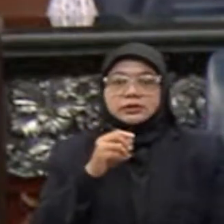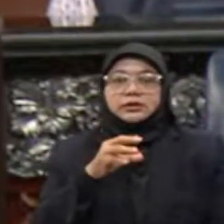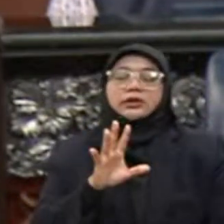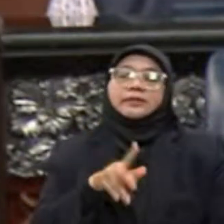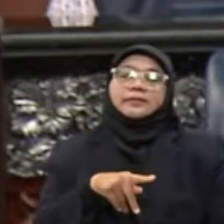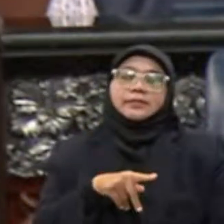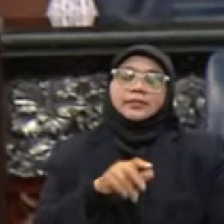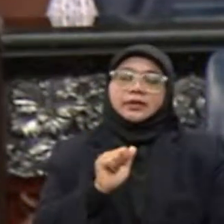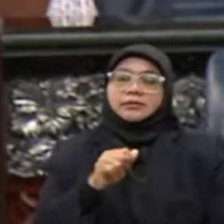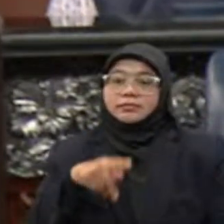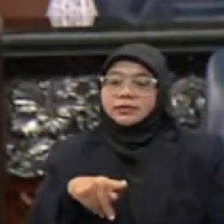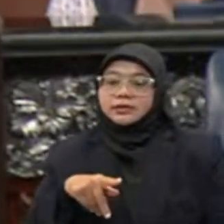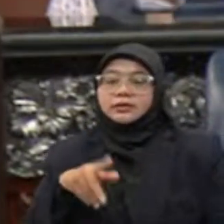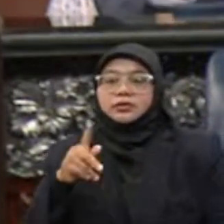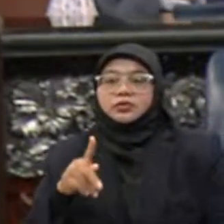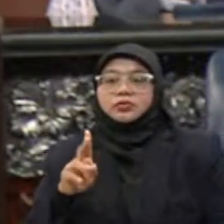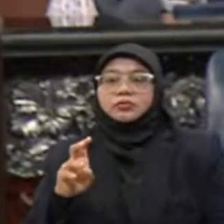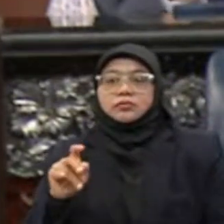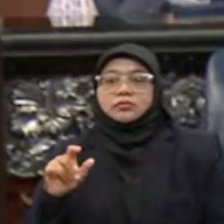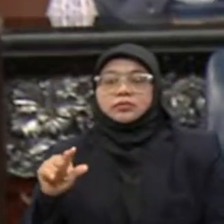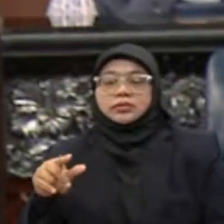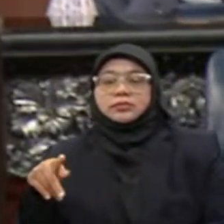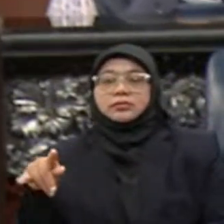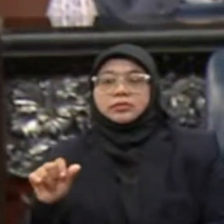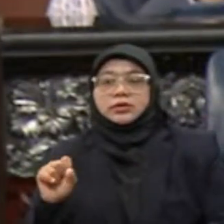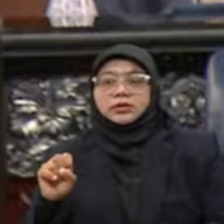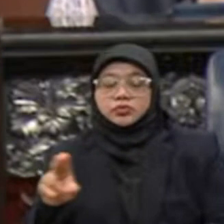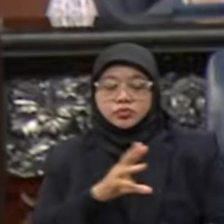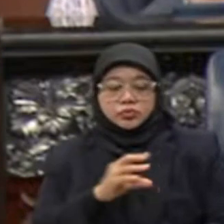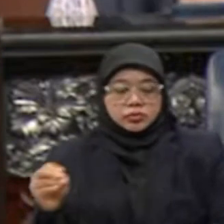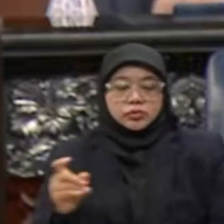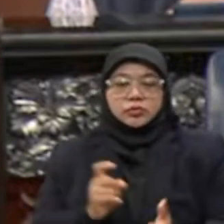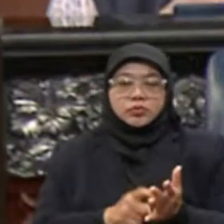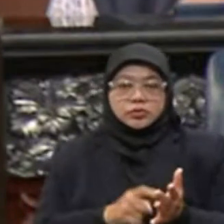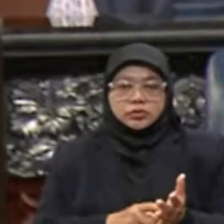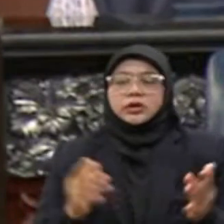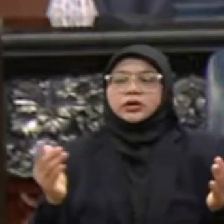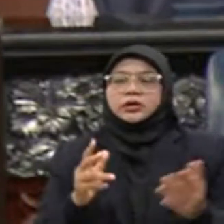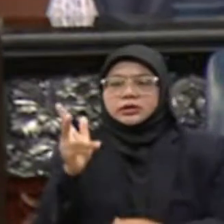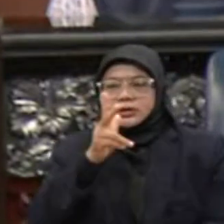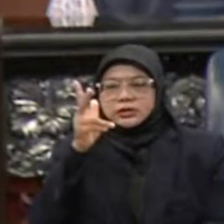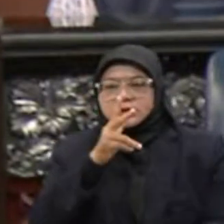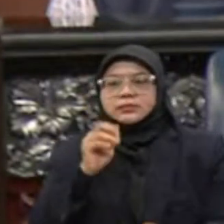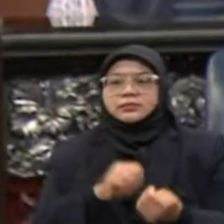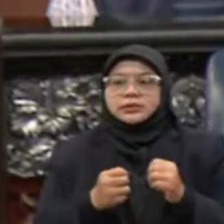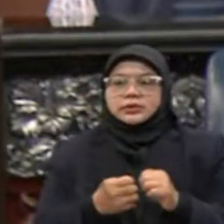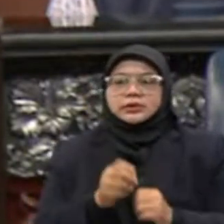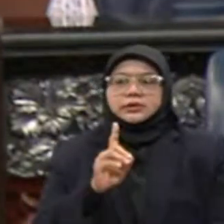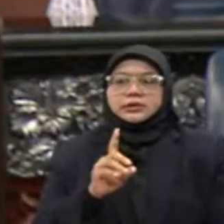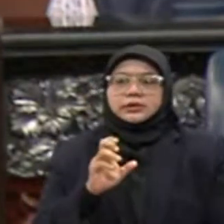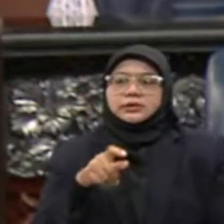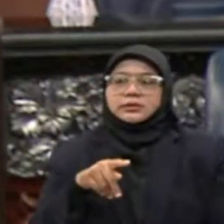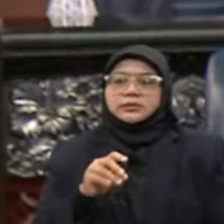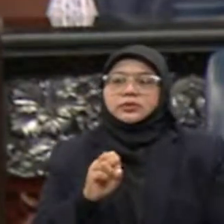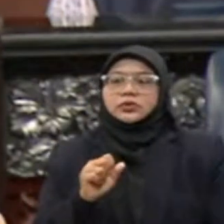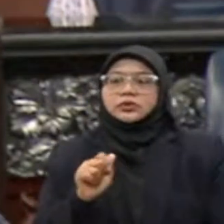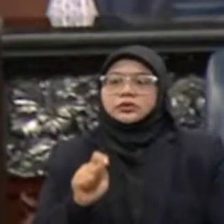pinjaman tahun ini akan meningkatkan para sultan kerajaan selagi mana kedudukan keuangan kerajaan mengalami defisit